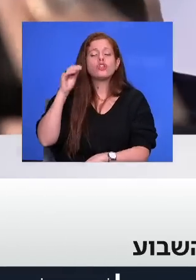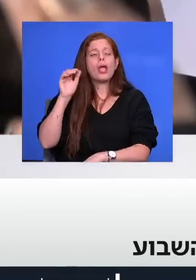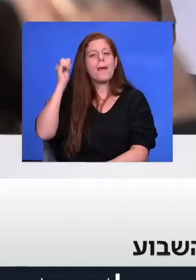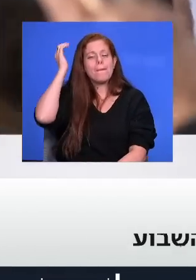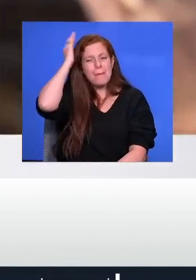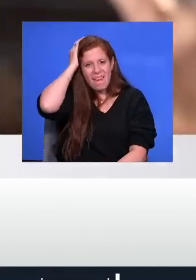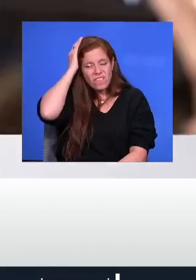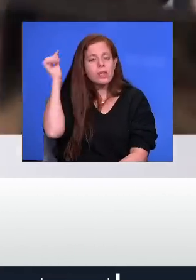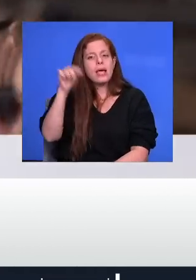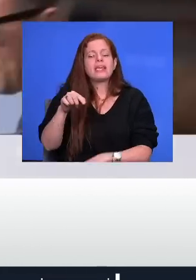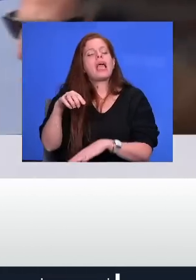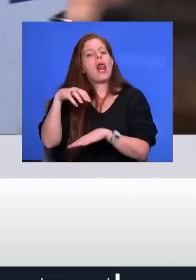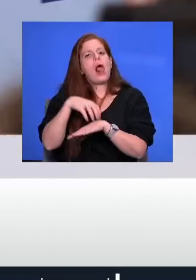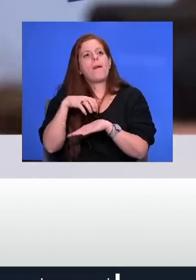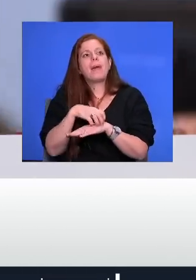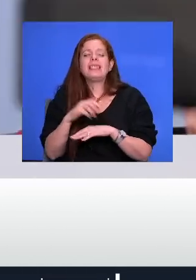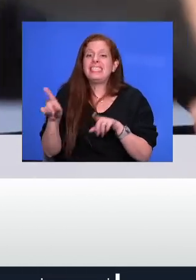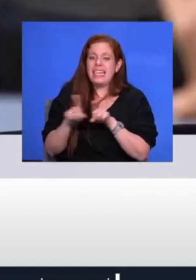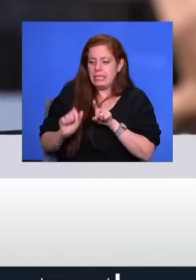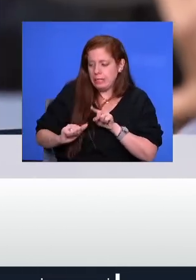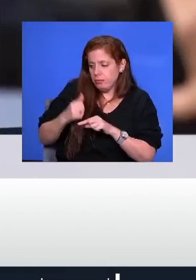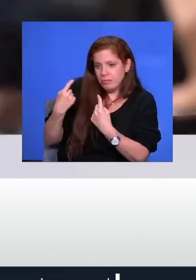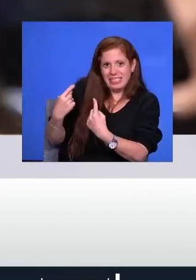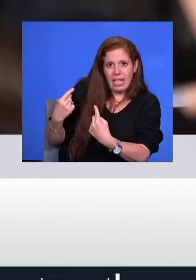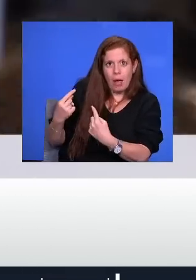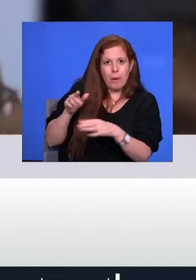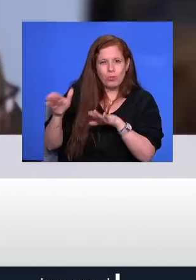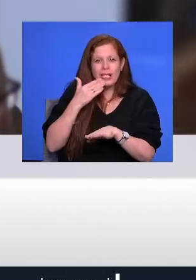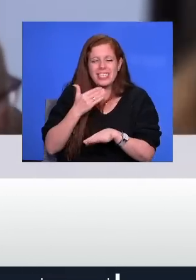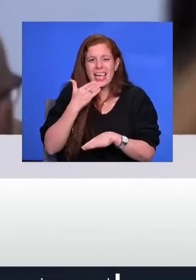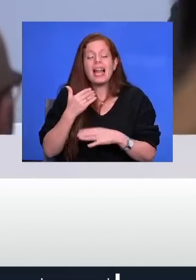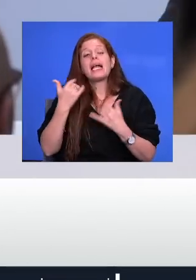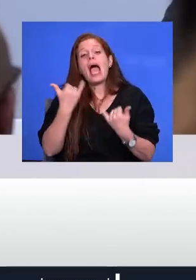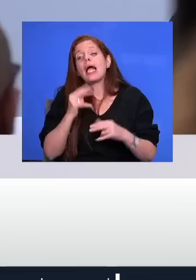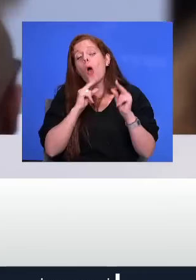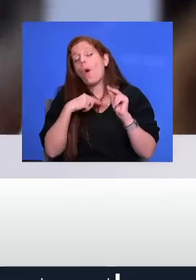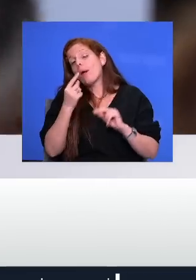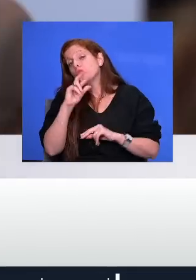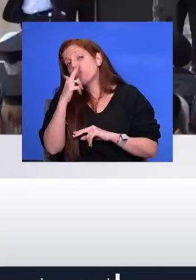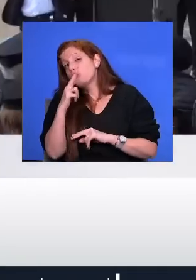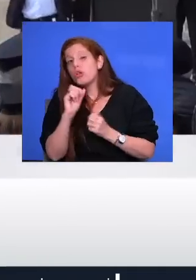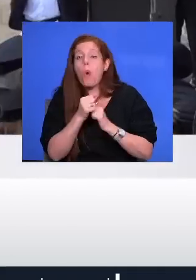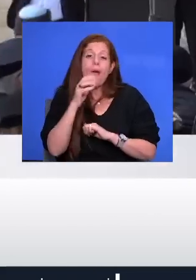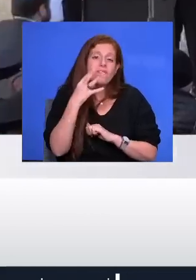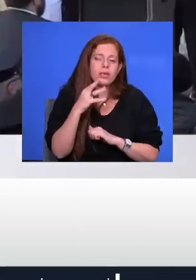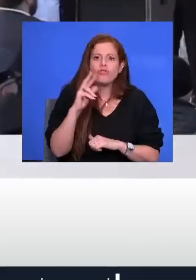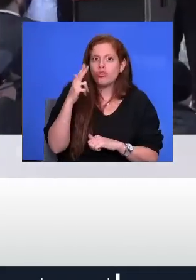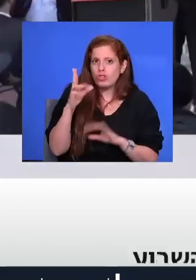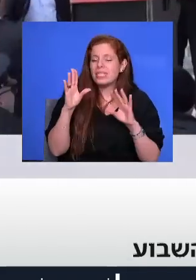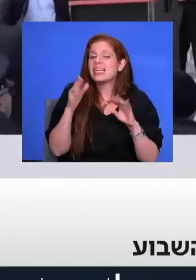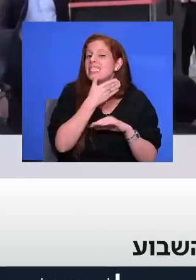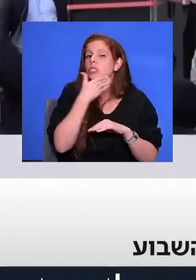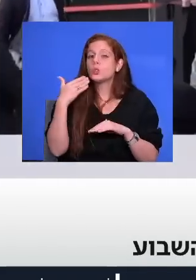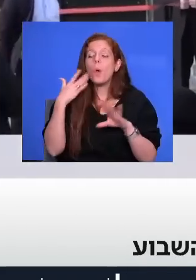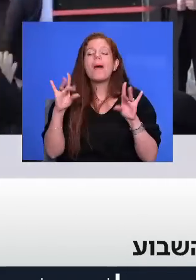כשר בממשלת ישראל. כרגע מדובר על הימים שלישי או רביעי, יום שלישי נזכיר, זה צום עשרה בטבת,